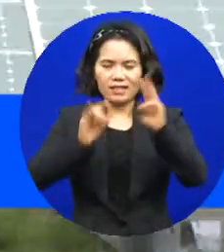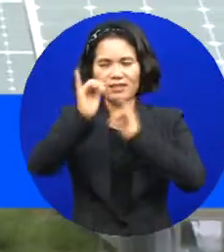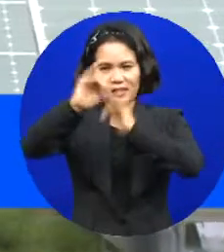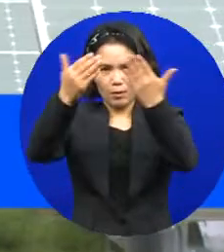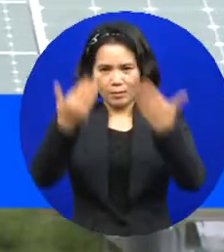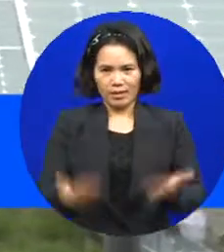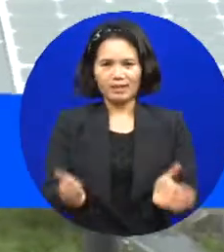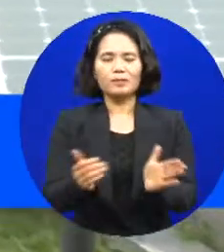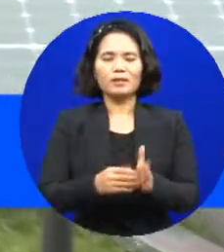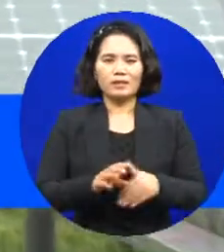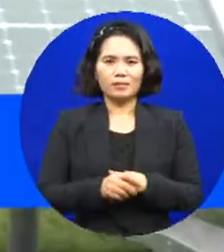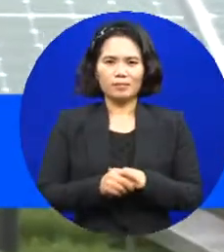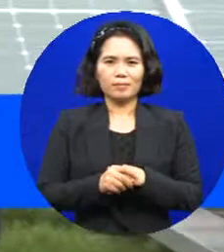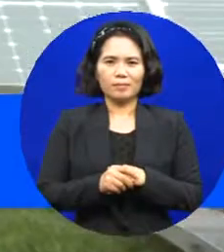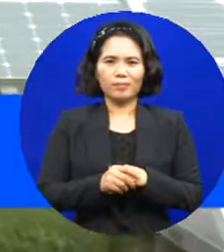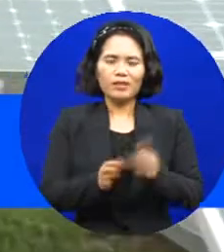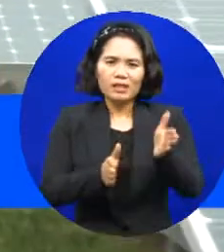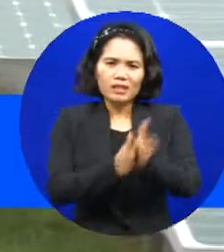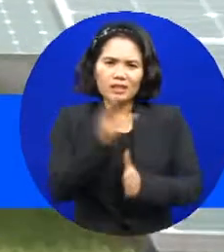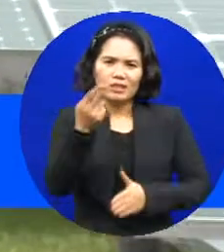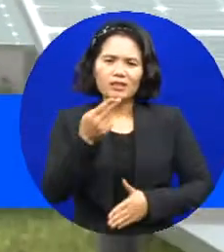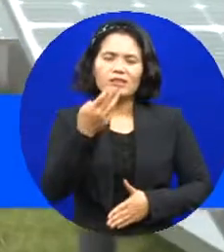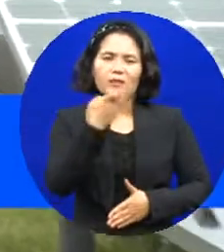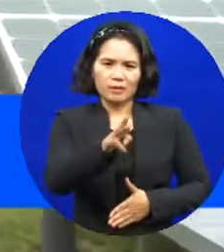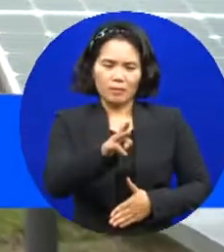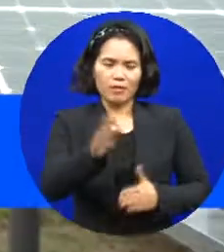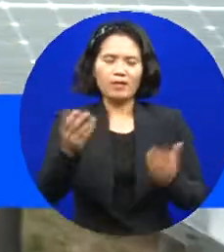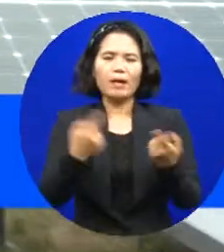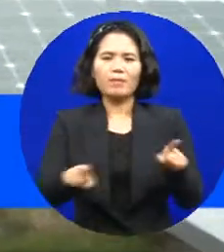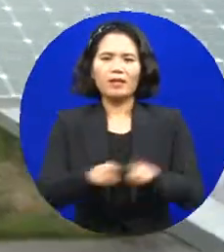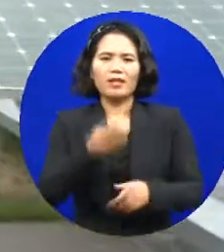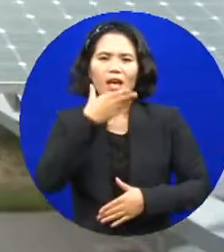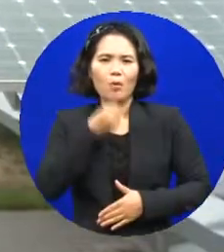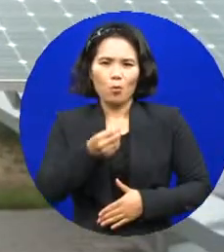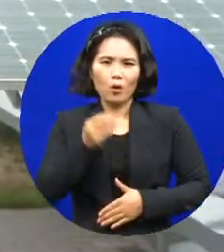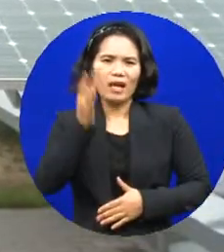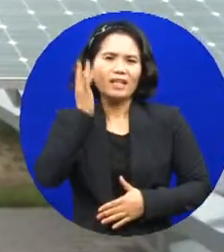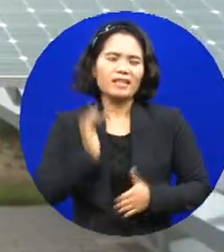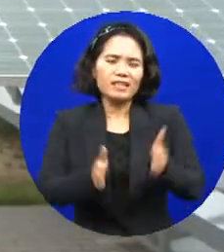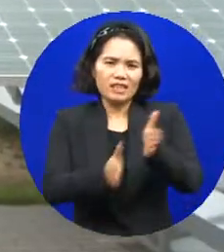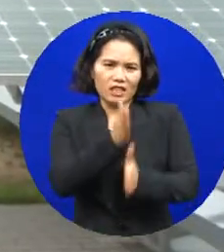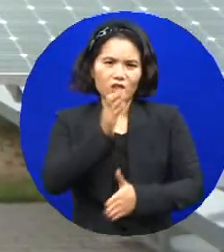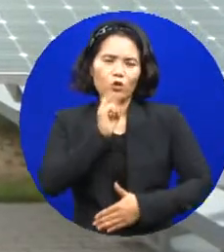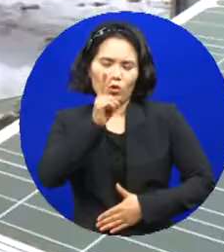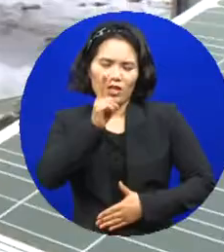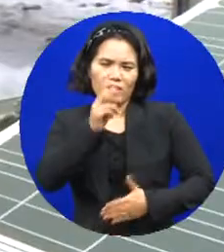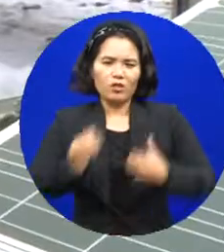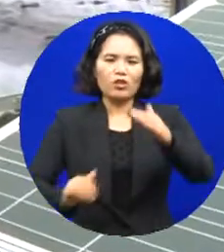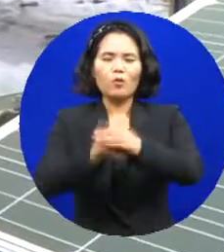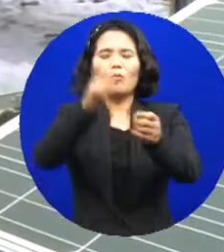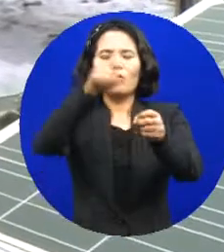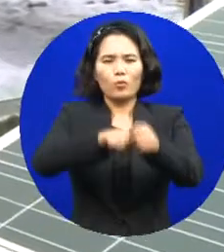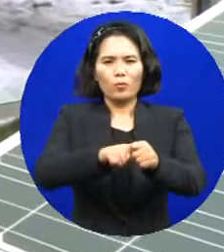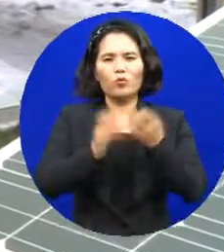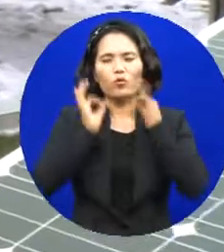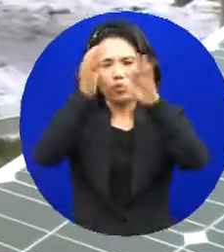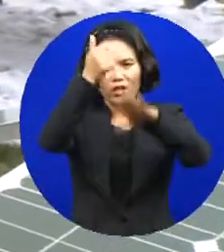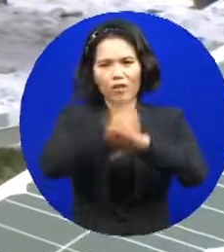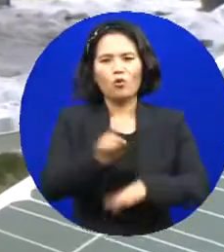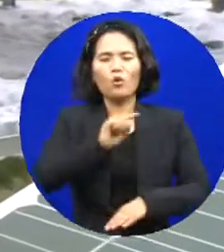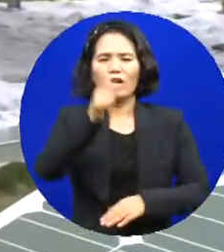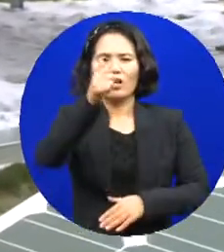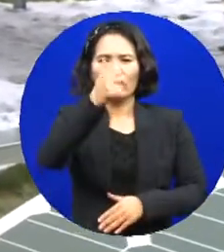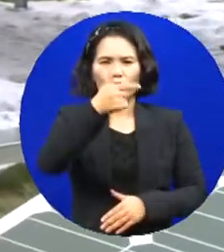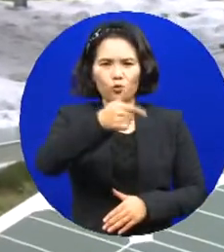녹색생활 실천행정 모범도시로 부상했습니다. 시는 2013년 함께하는 행복한 그린시티 용인 구현을 목표로 노력한